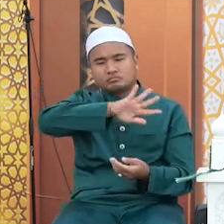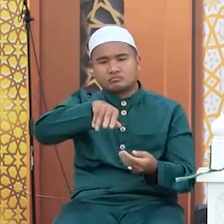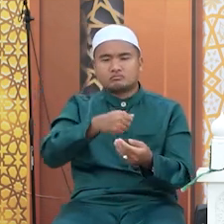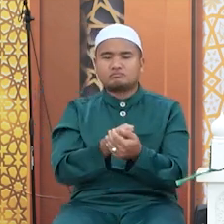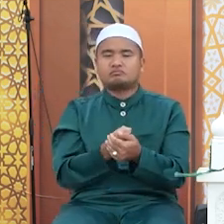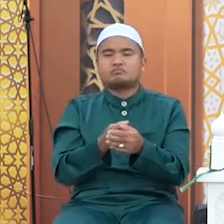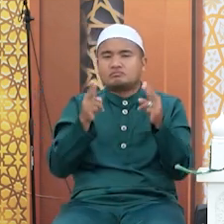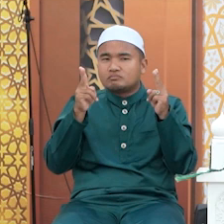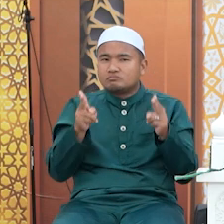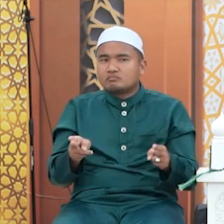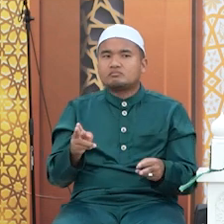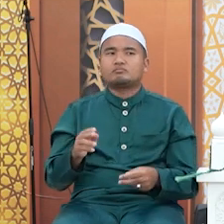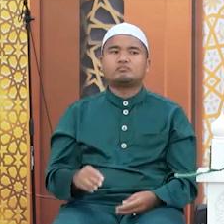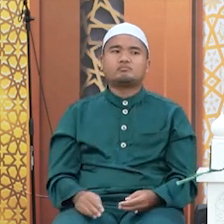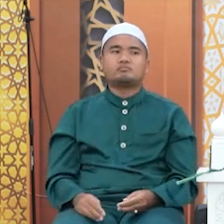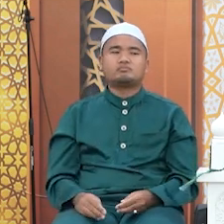Nabi sayang yang amat.